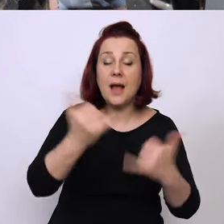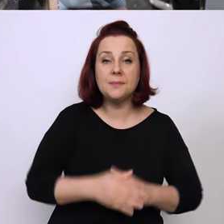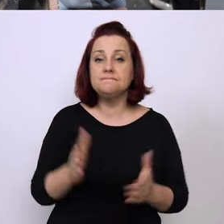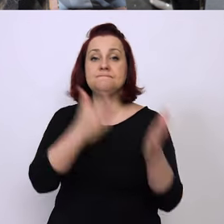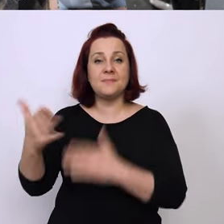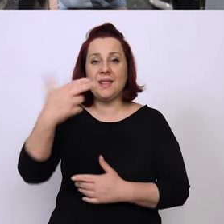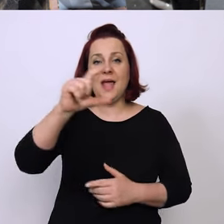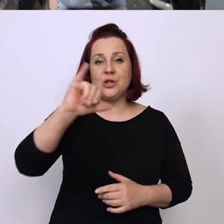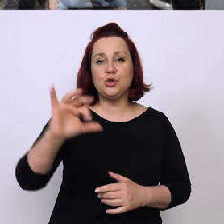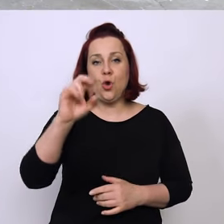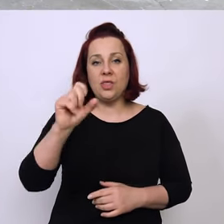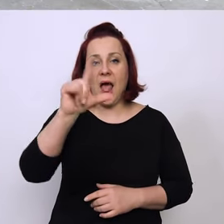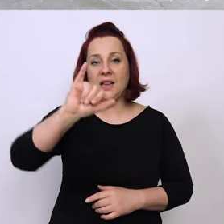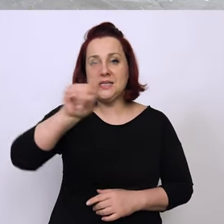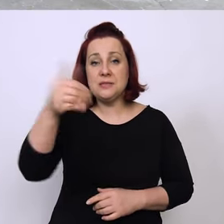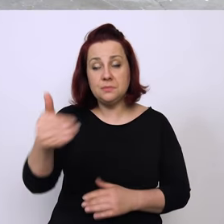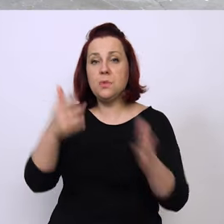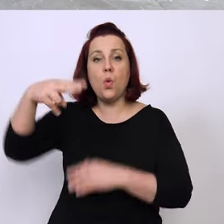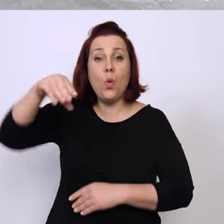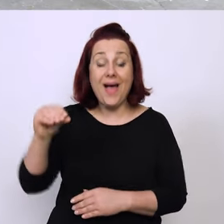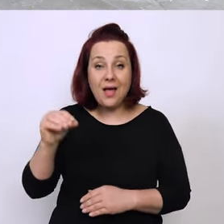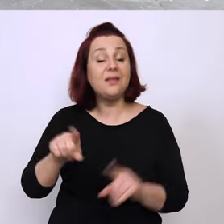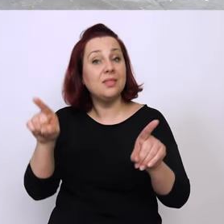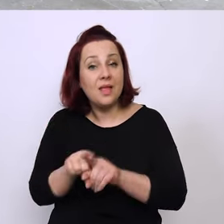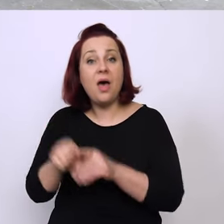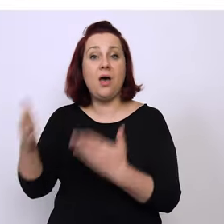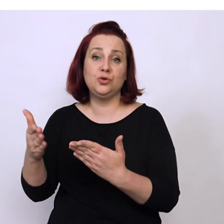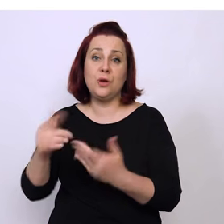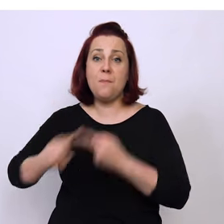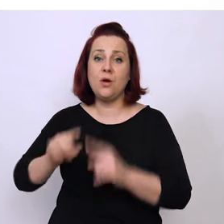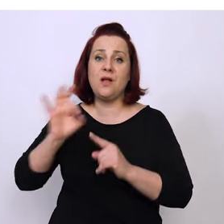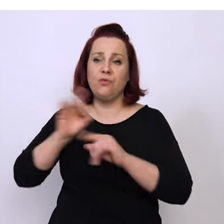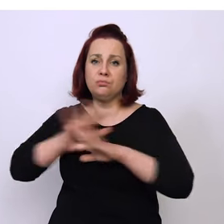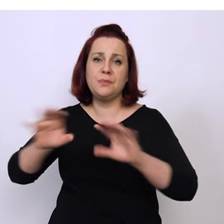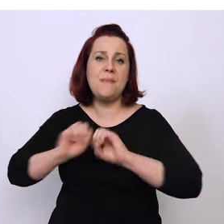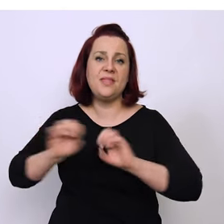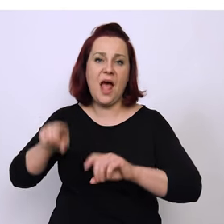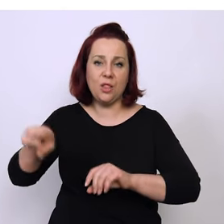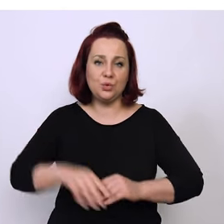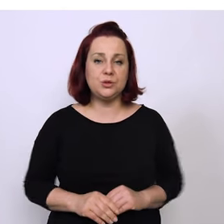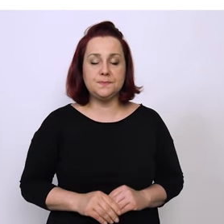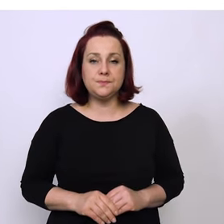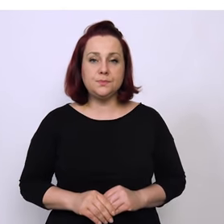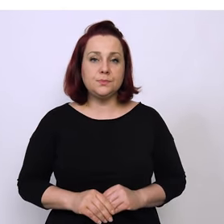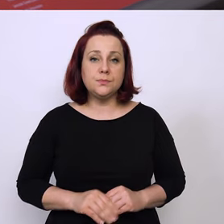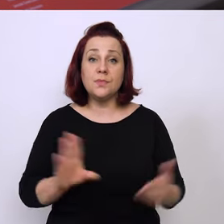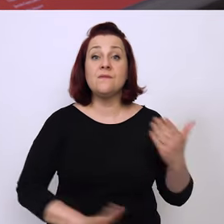kolejna nacjonalizm Unia Europejska oraz medialność polityki